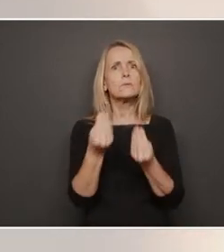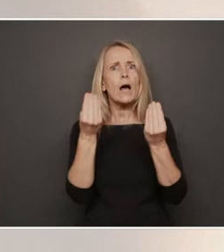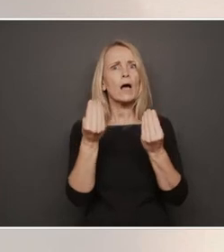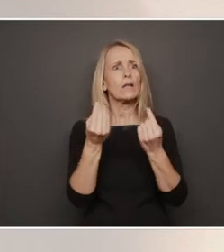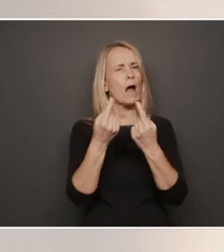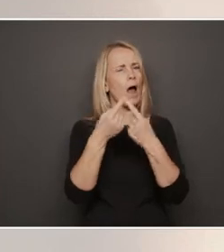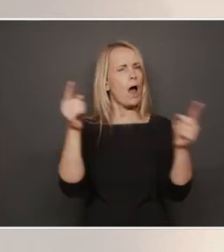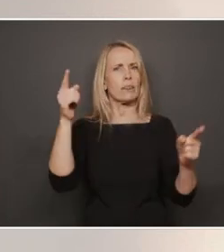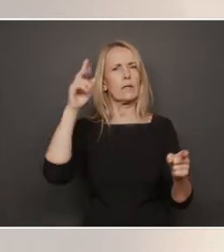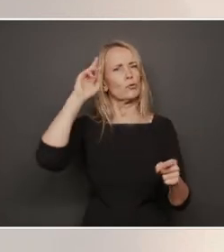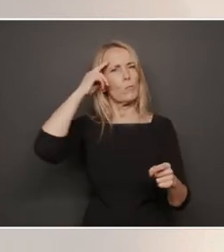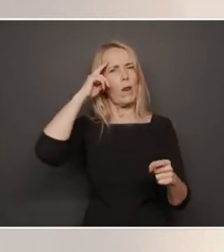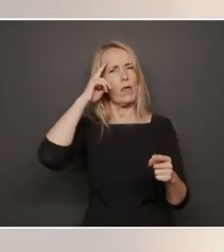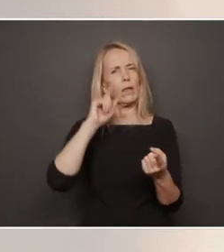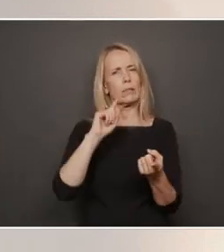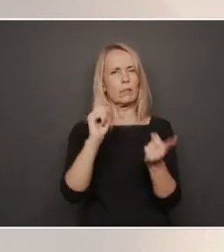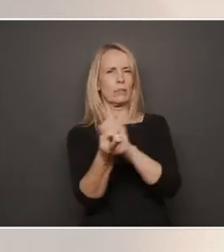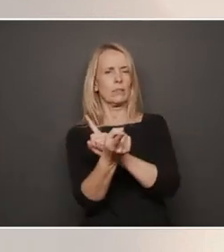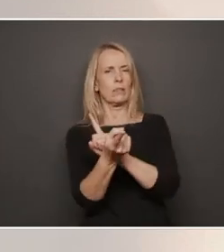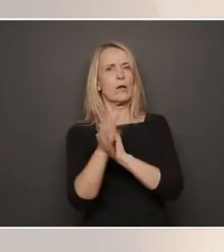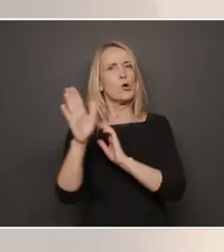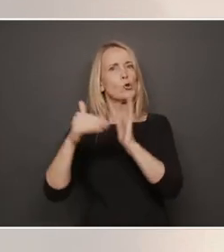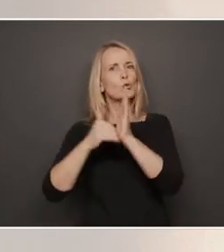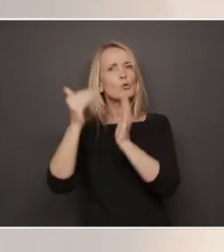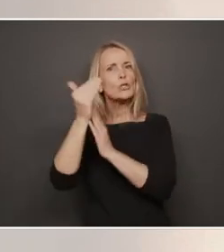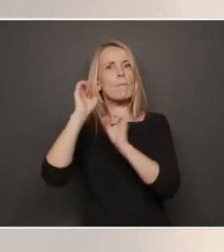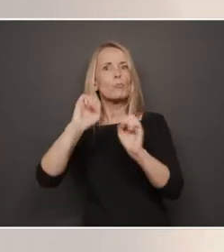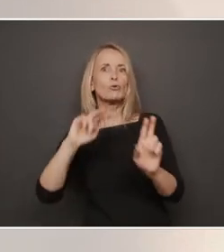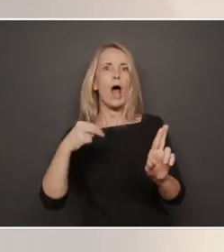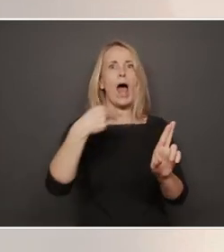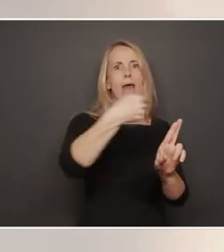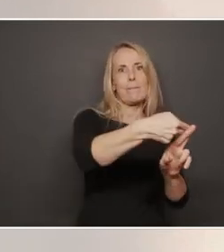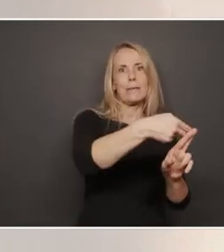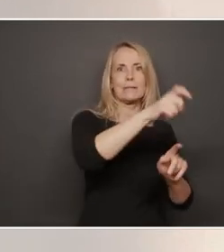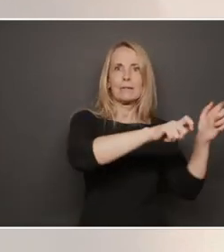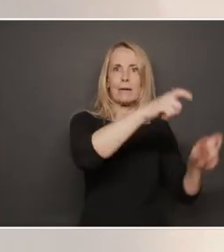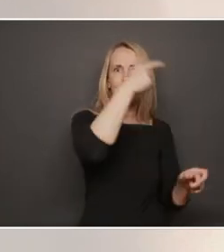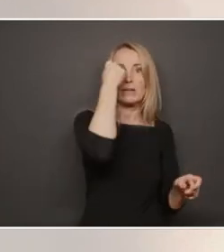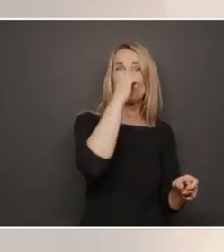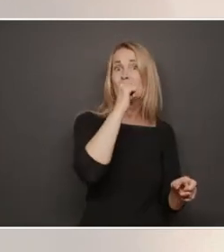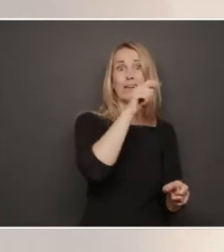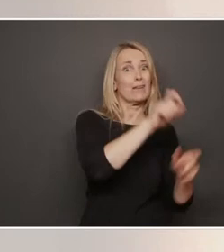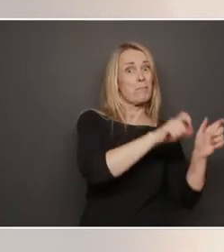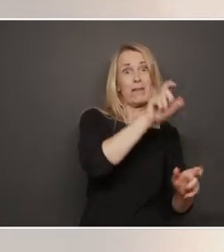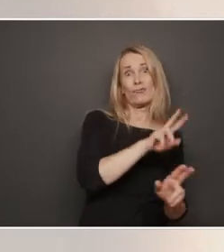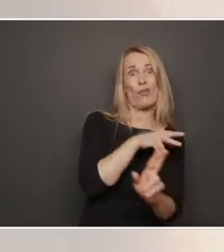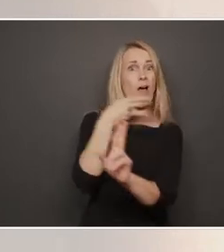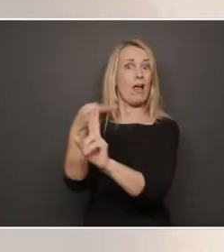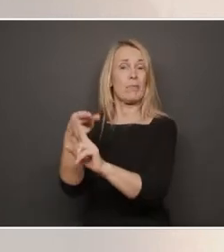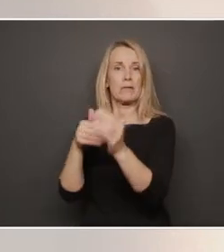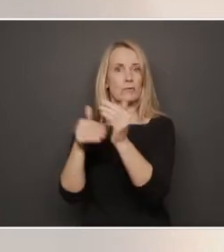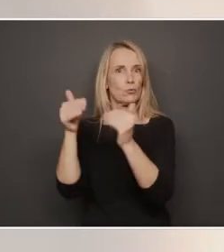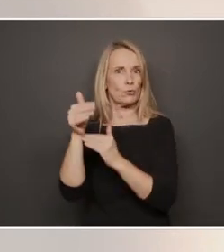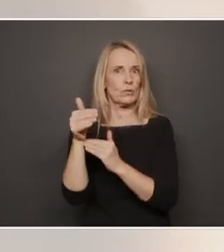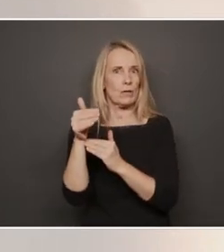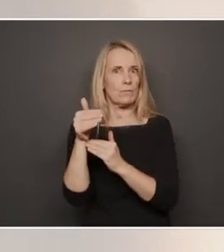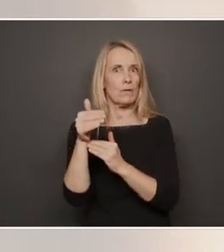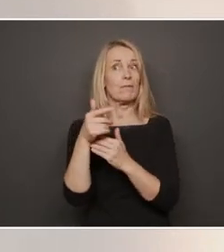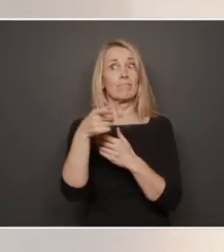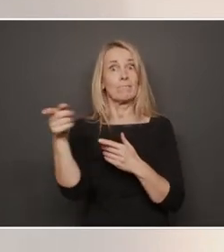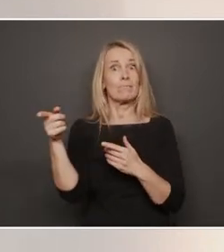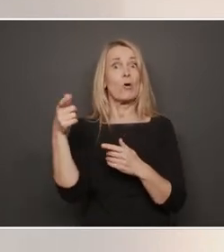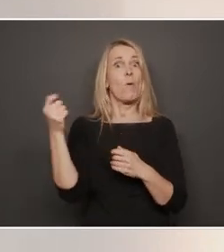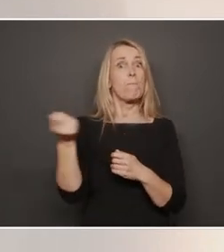das System an die Bedürfnisse der Menschen anzupassen und nicht umgekehrt. Und Betriebe und